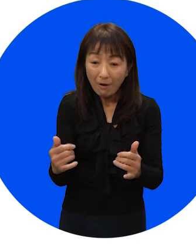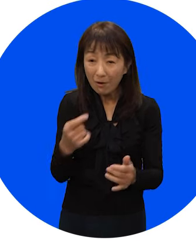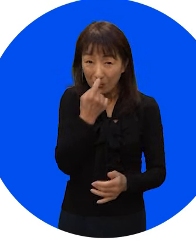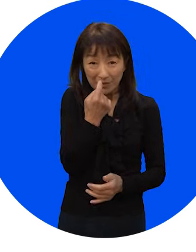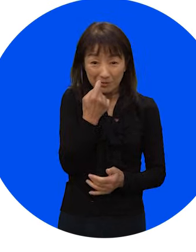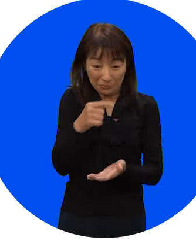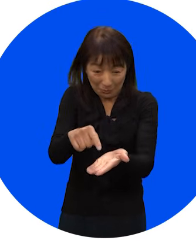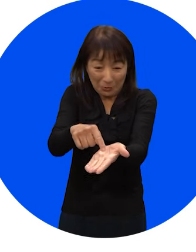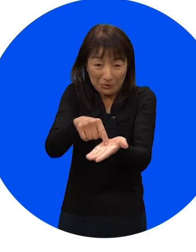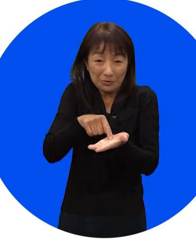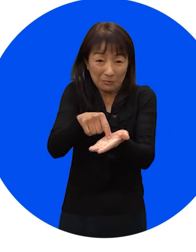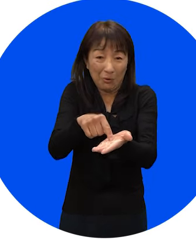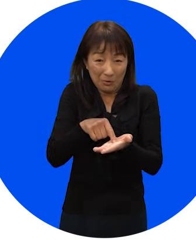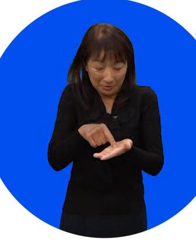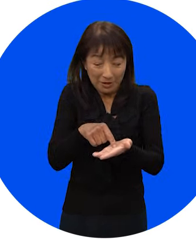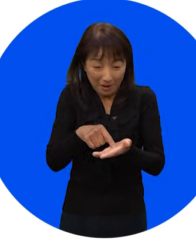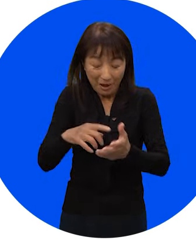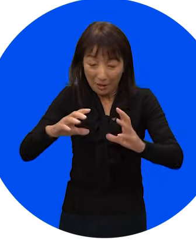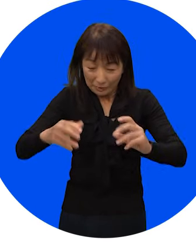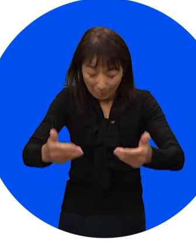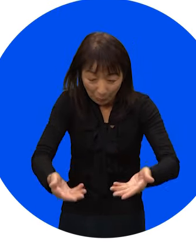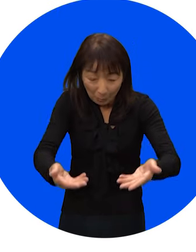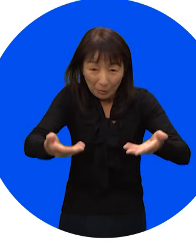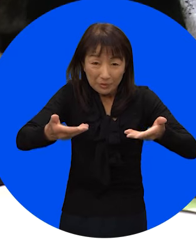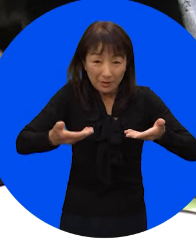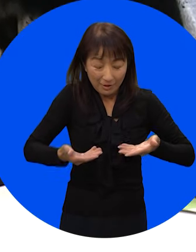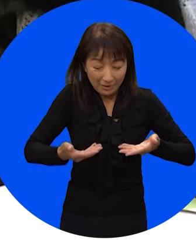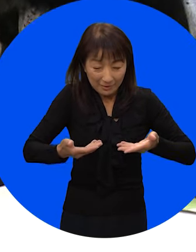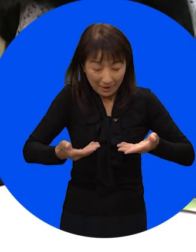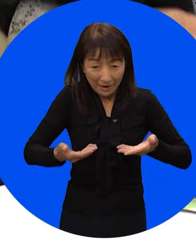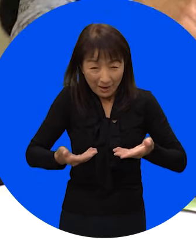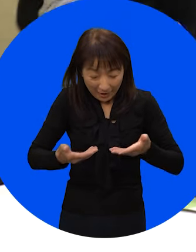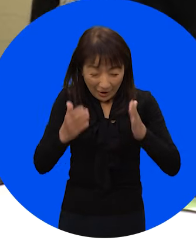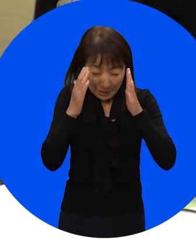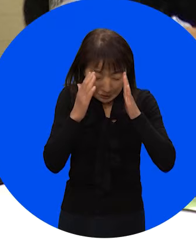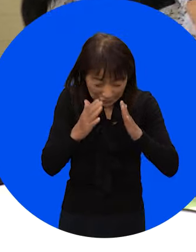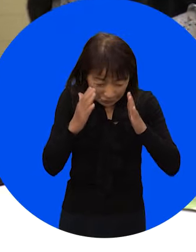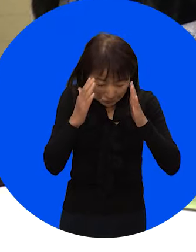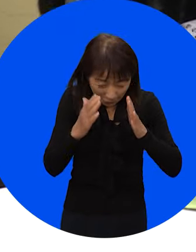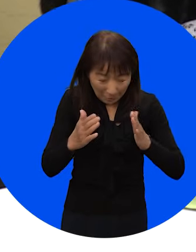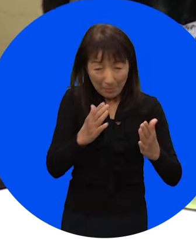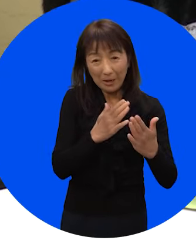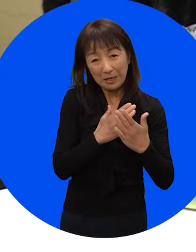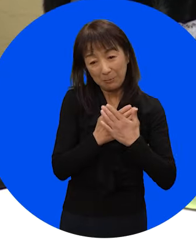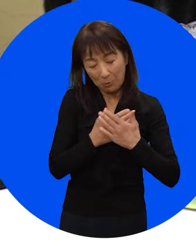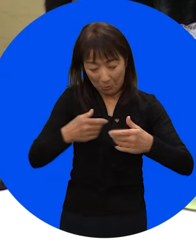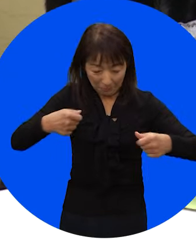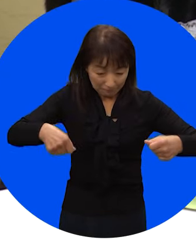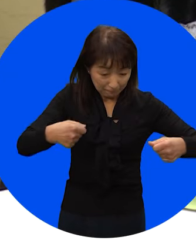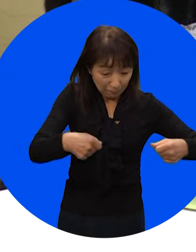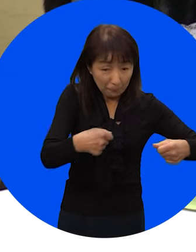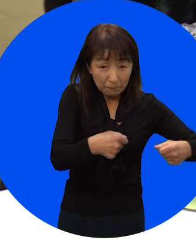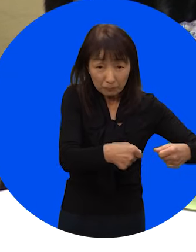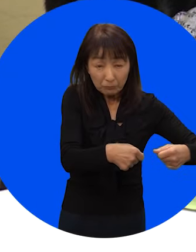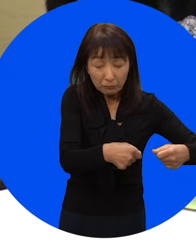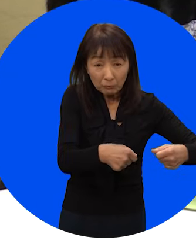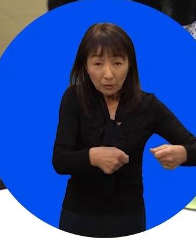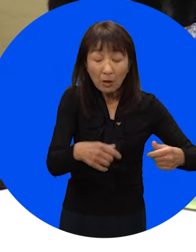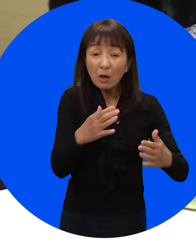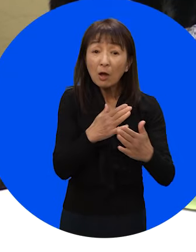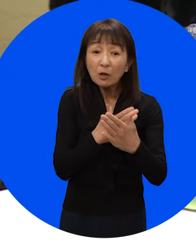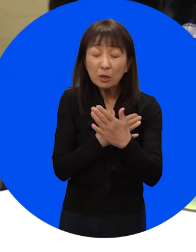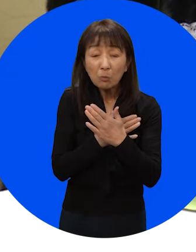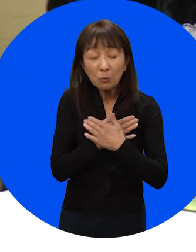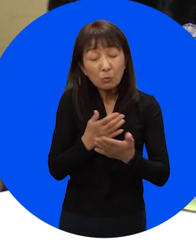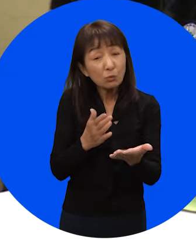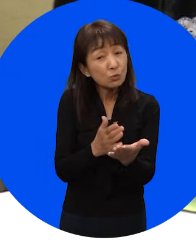れでやっぱりまあがむしゃらに縫わせていただいて、偏ったものじゃなくていろいろな分野でいろいろなお着物を